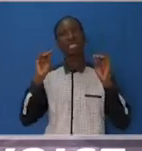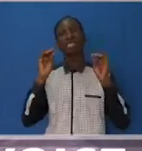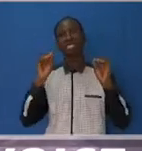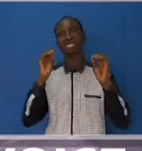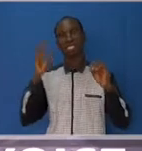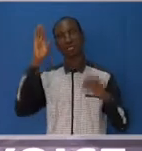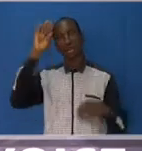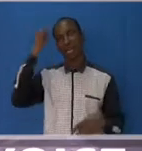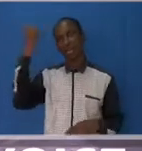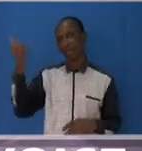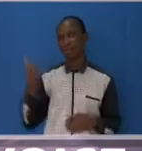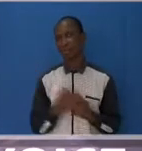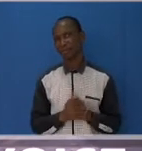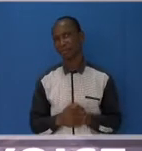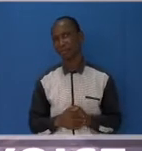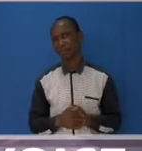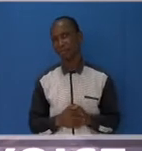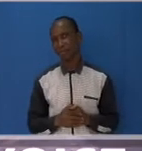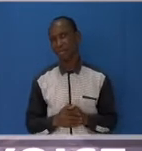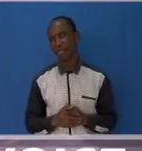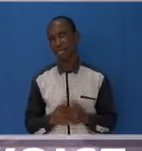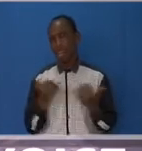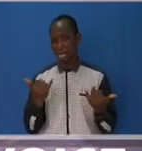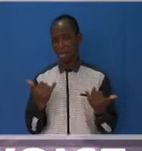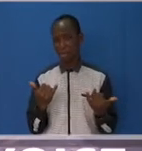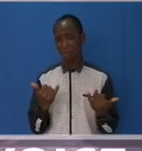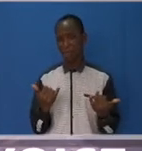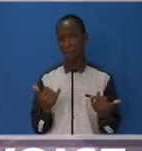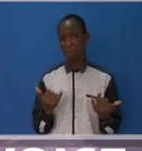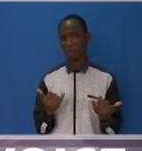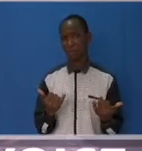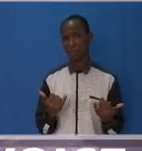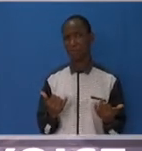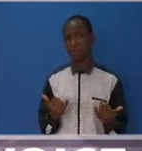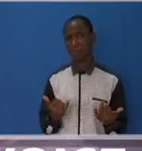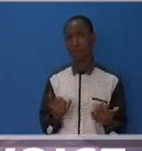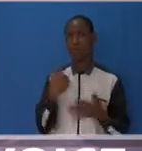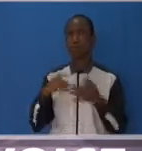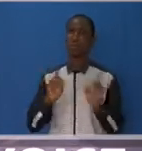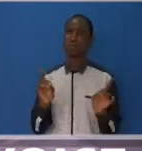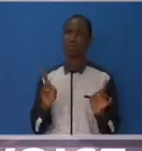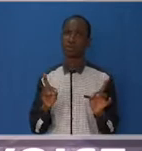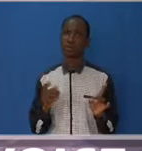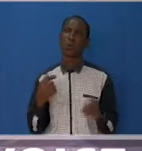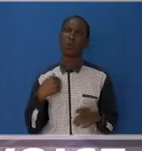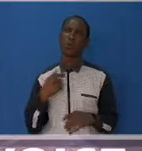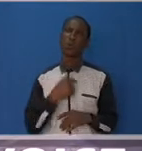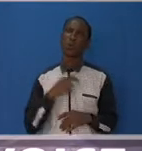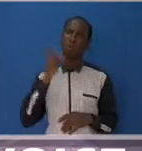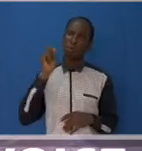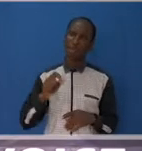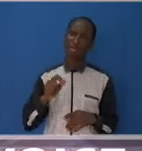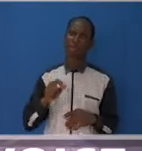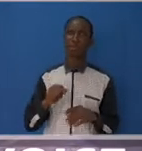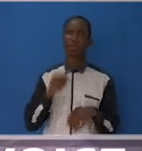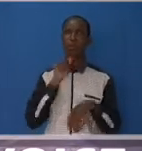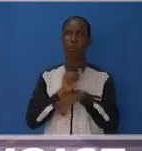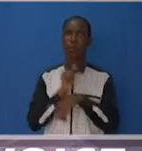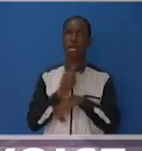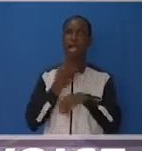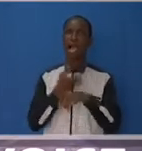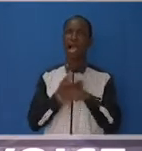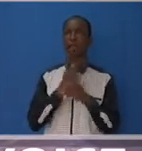hihye enti sa nsem nyina ye be kan ho sei e wo se ye nsu ye ye nimpa wo betumi aka fa ye ho se ye